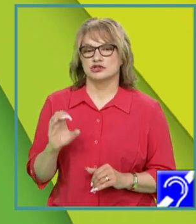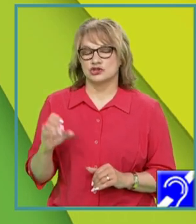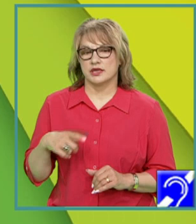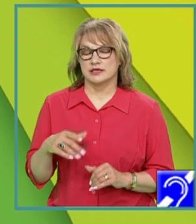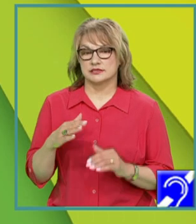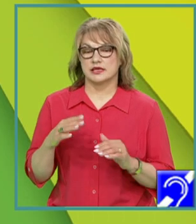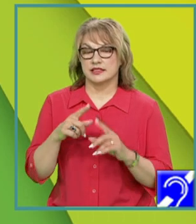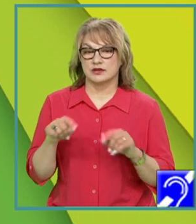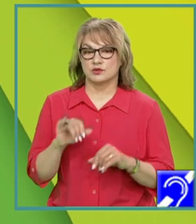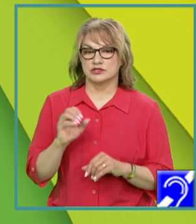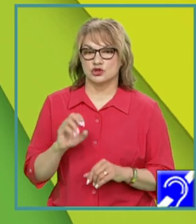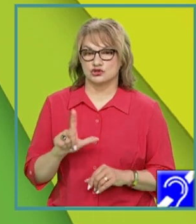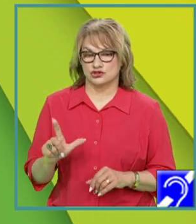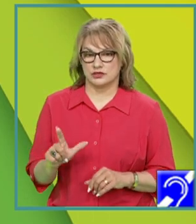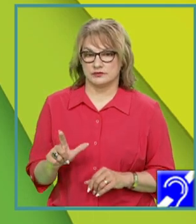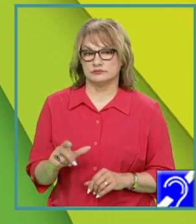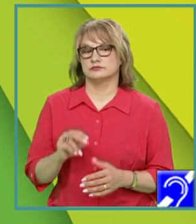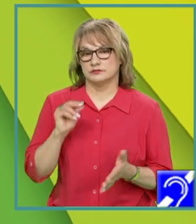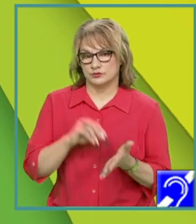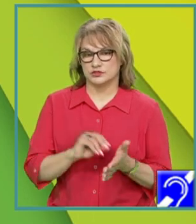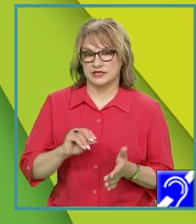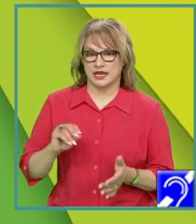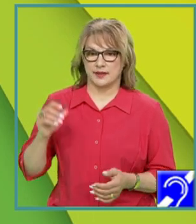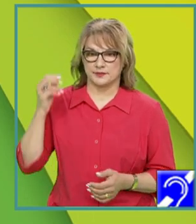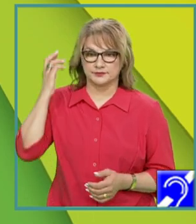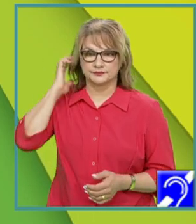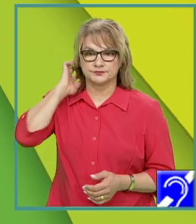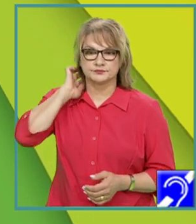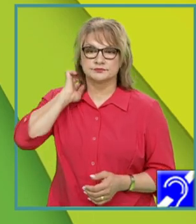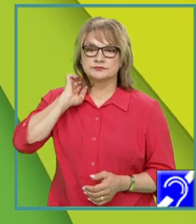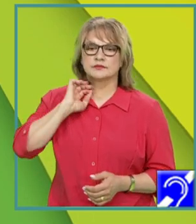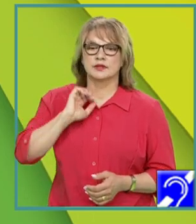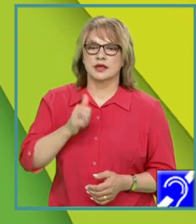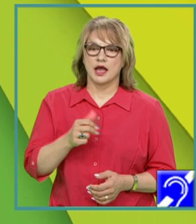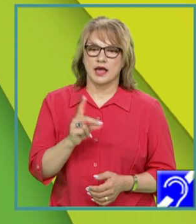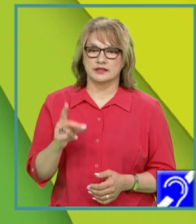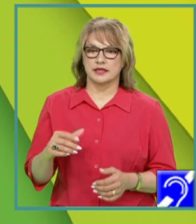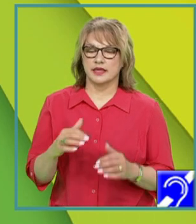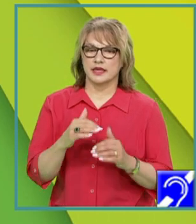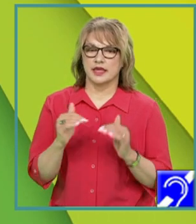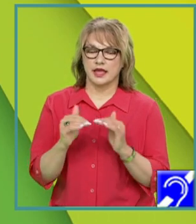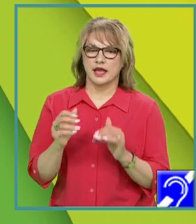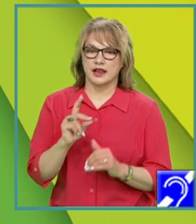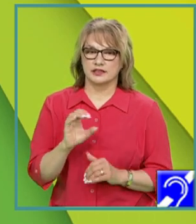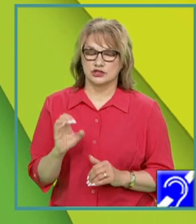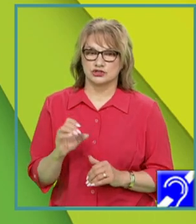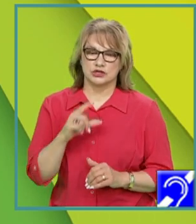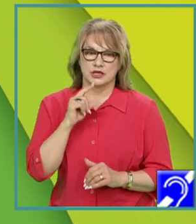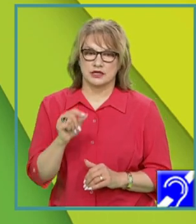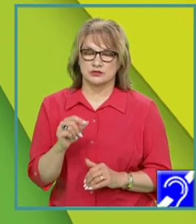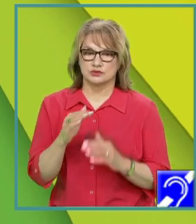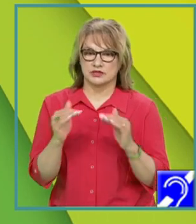triunghi isoscel scriem lucrul acesta ad egal cu DC rezultă